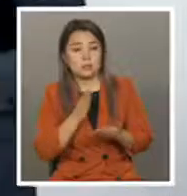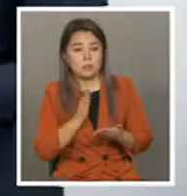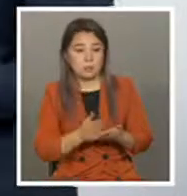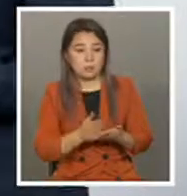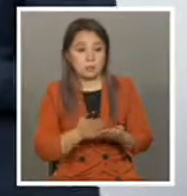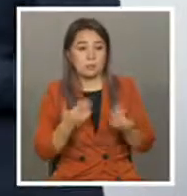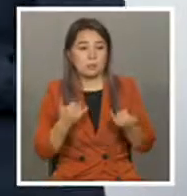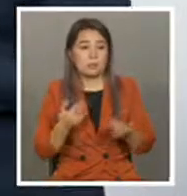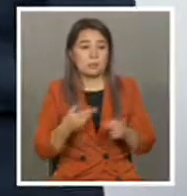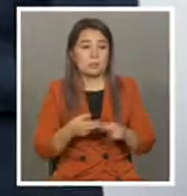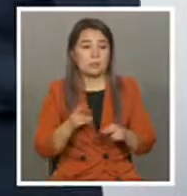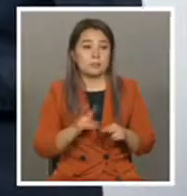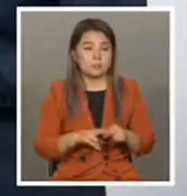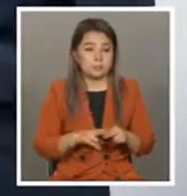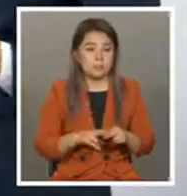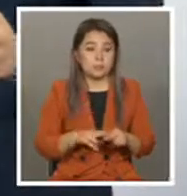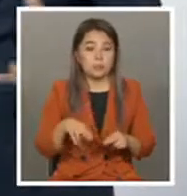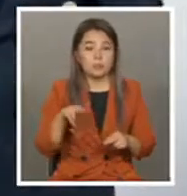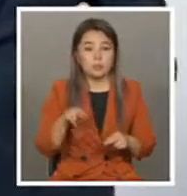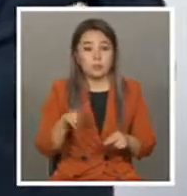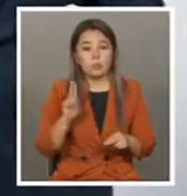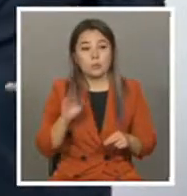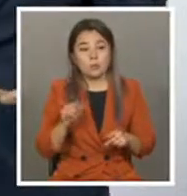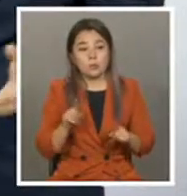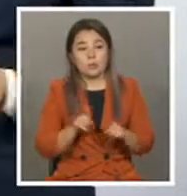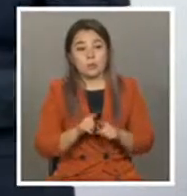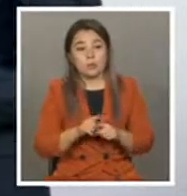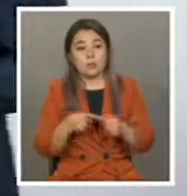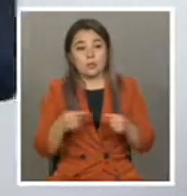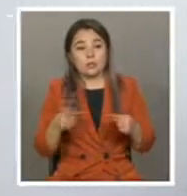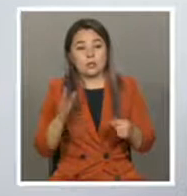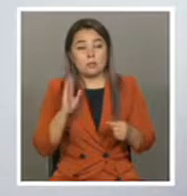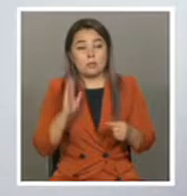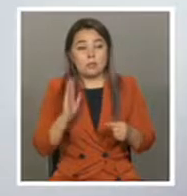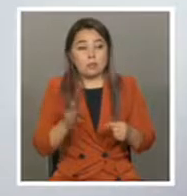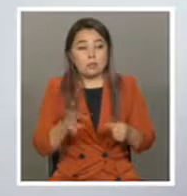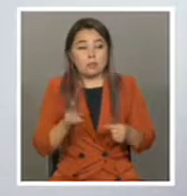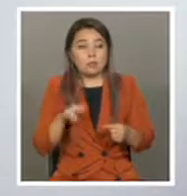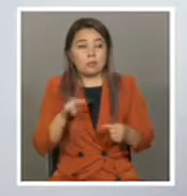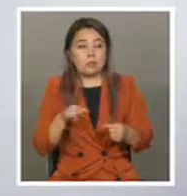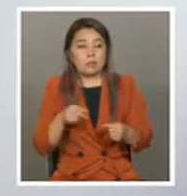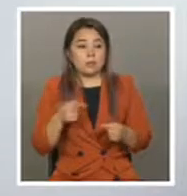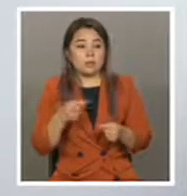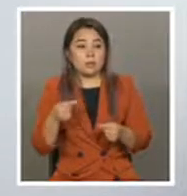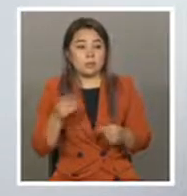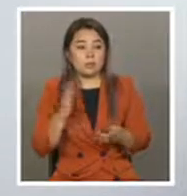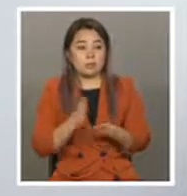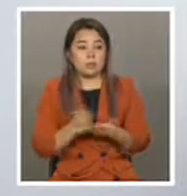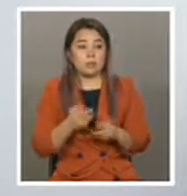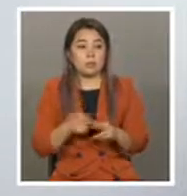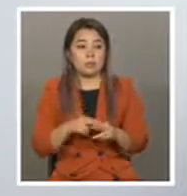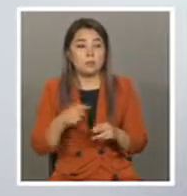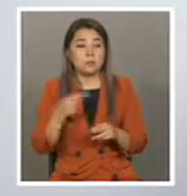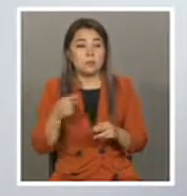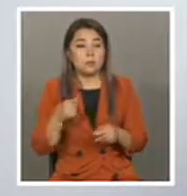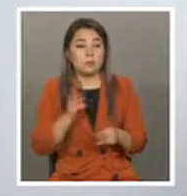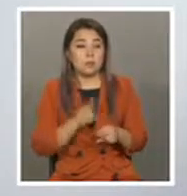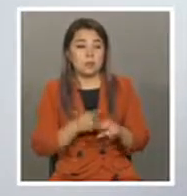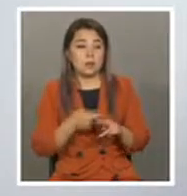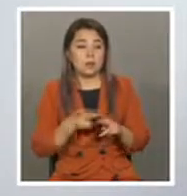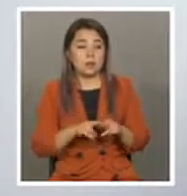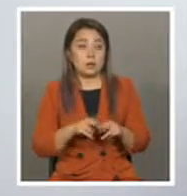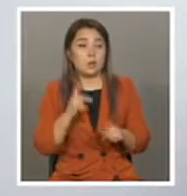Ал енді p да q да теріс болса, p теріс сан болса, алдындағы минусын әсерінен оң мәнге ие